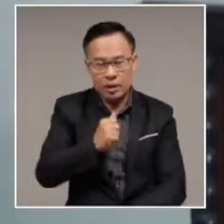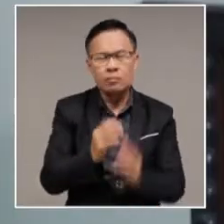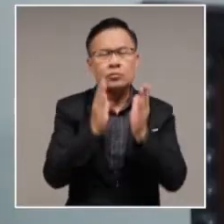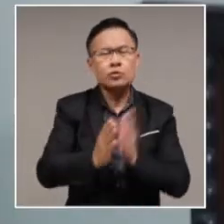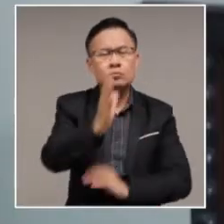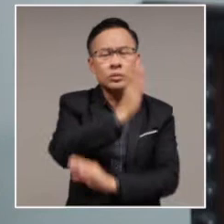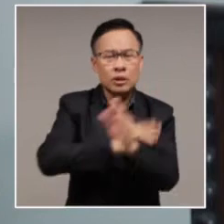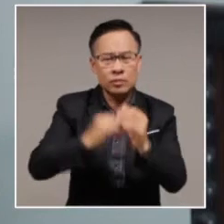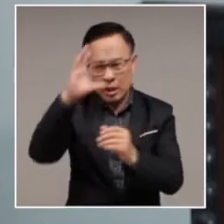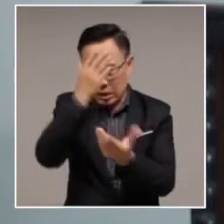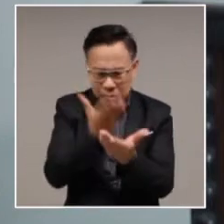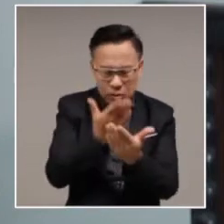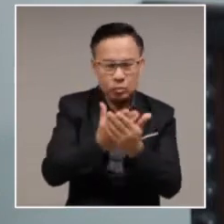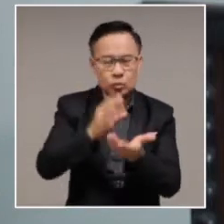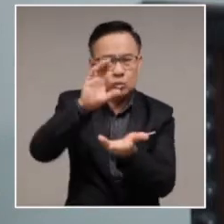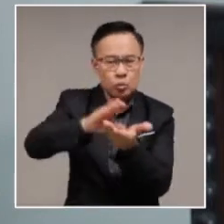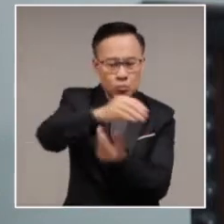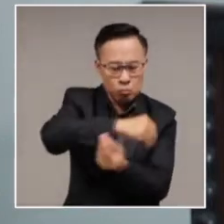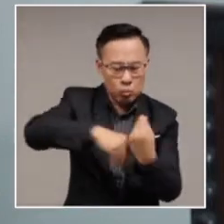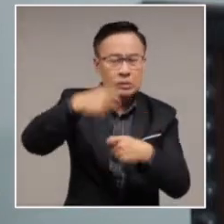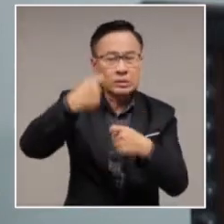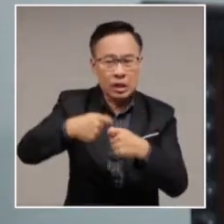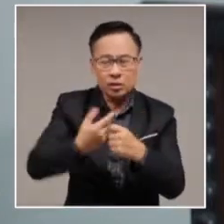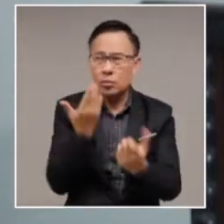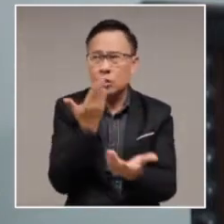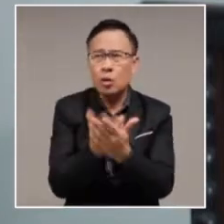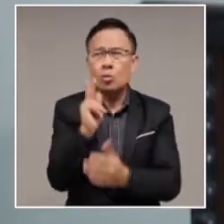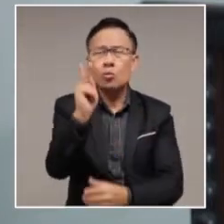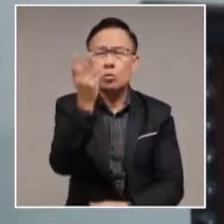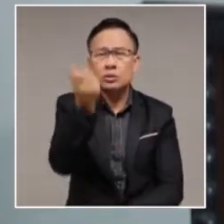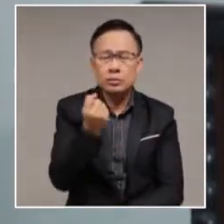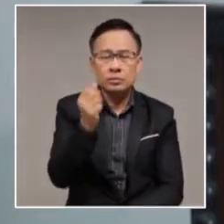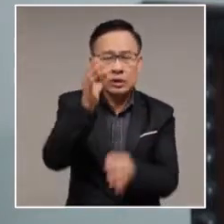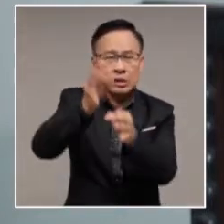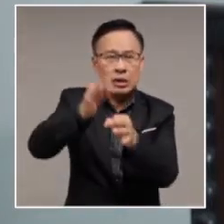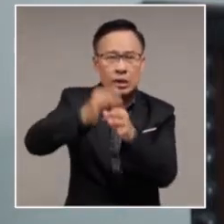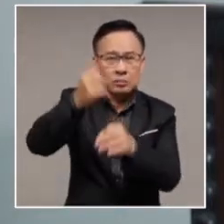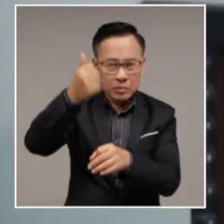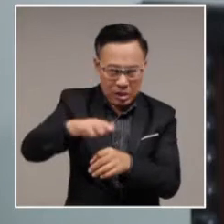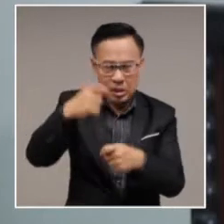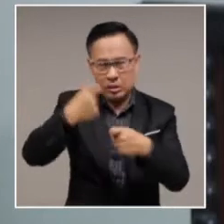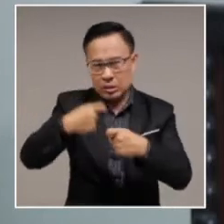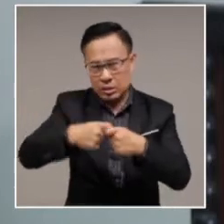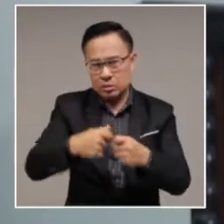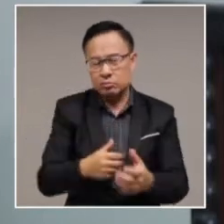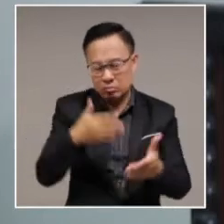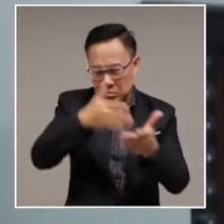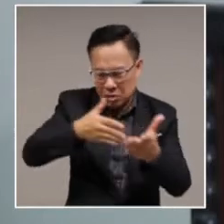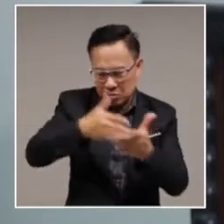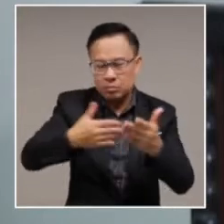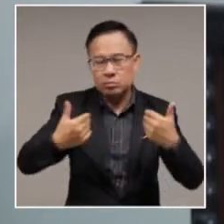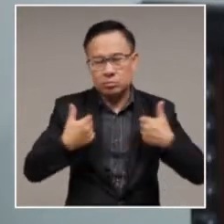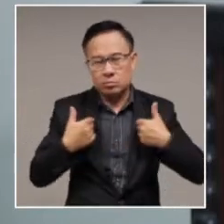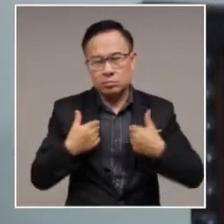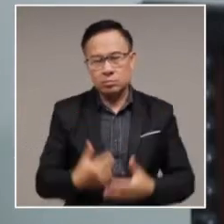นพิการเราบางทีหาเงินทุนลำบากไปกู้ยืมก็ยืมกู้ยืมธนาคารบางทีก็ทำเรื่องลำบากเช่นกัน